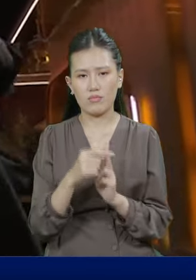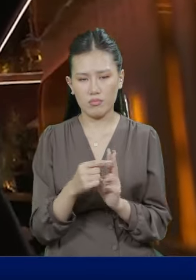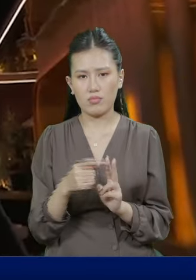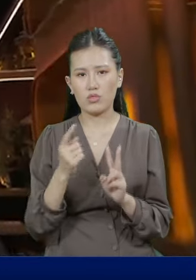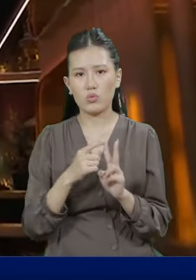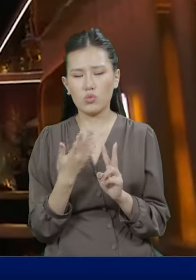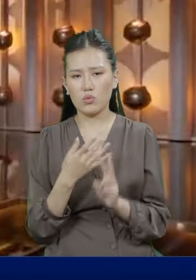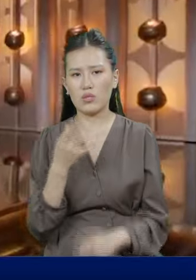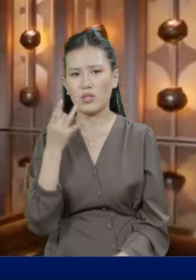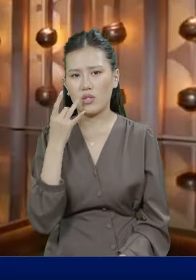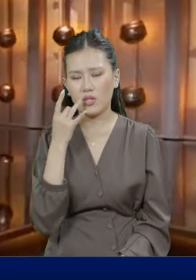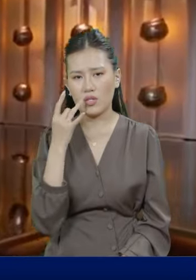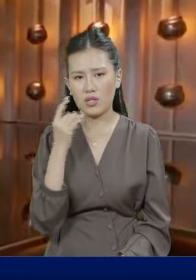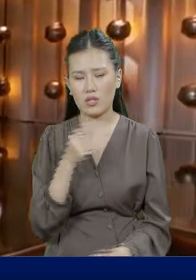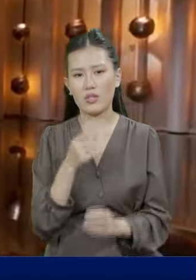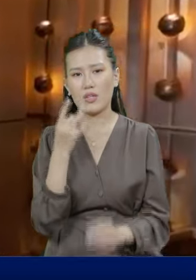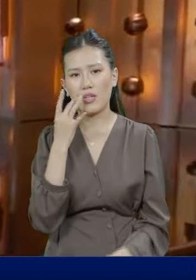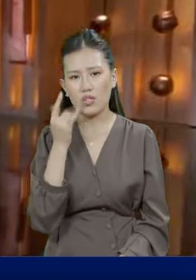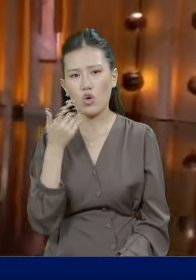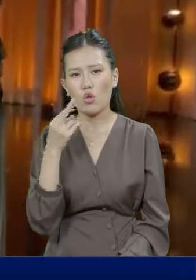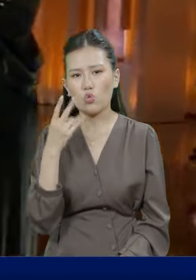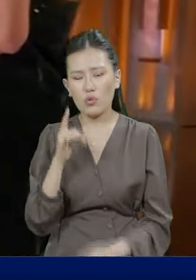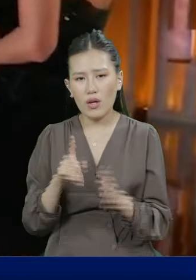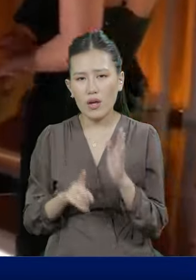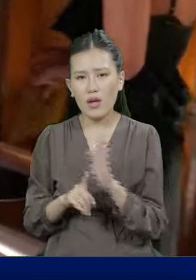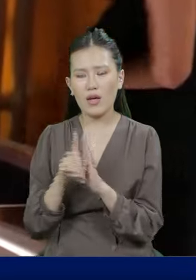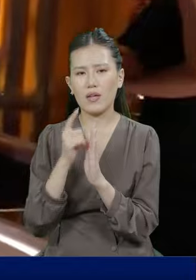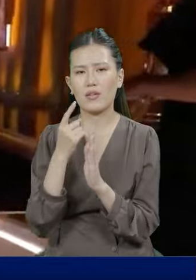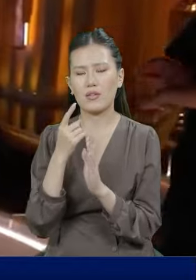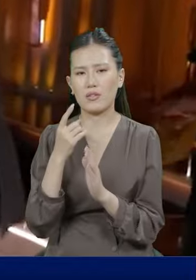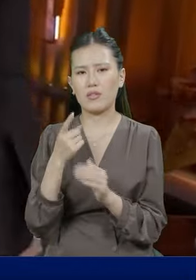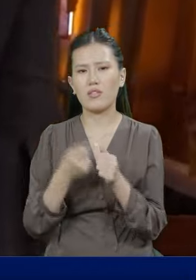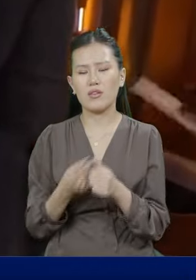эрэгтэй гол дүрийн төрөлд нэр дэвссэн анхны уугуул америк эрэгтэй жүжигчин болсон байна.